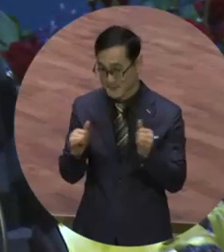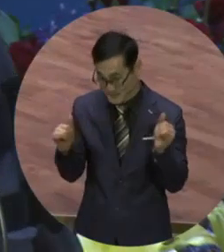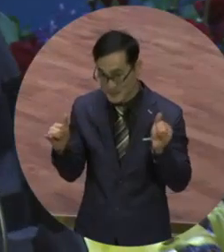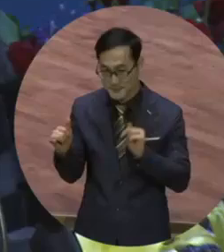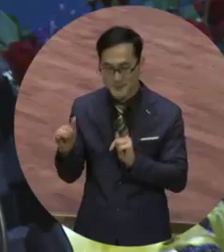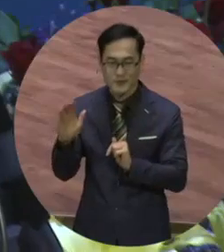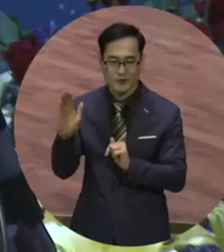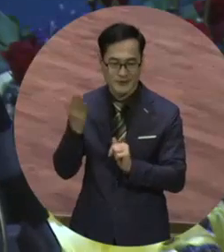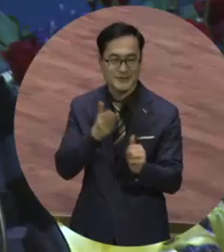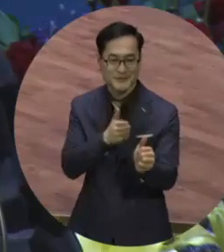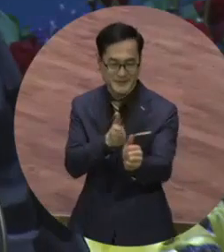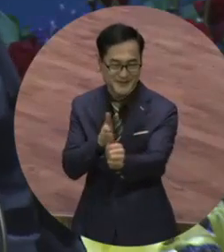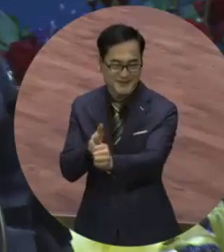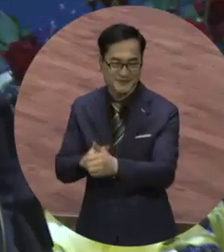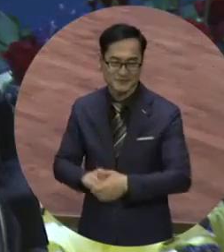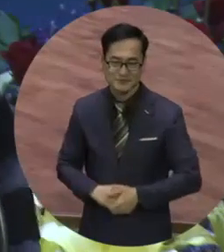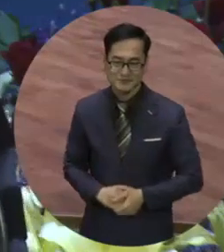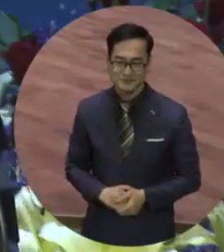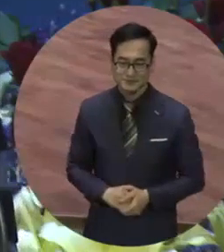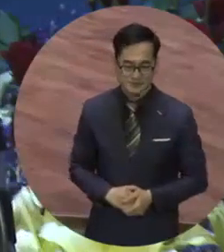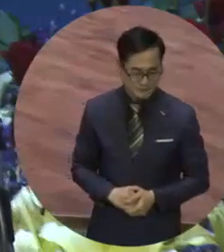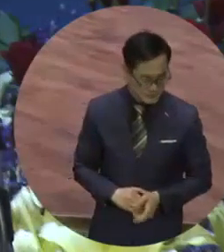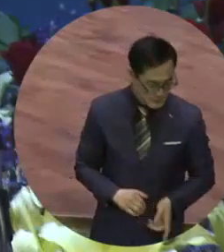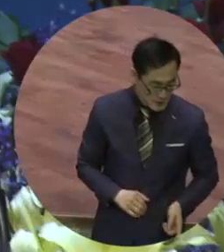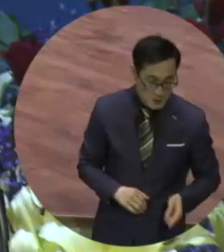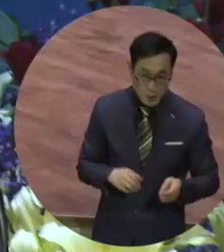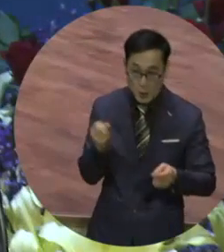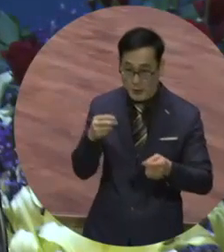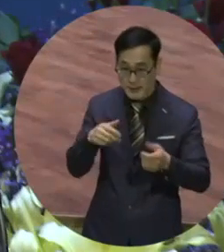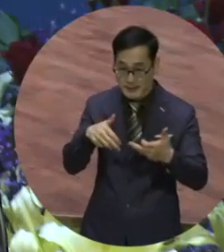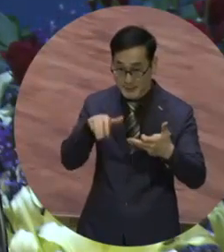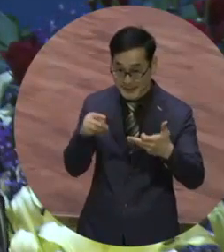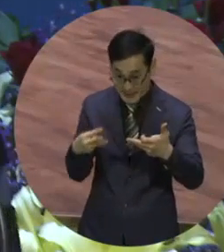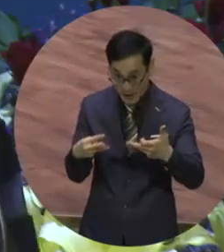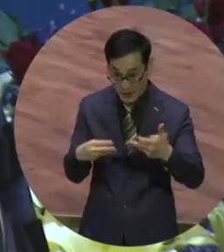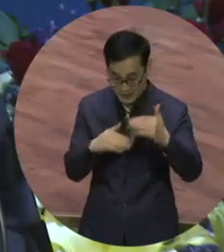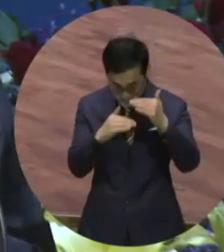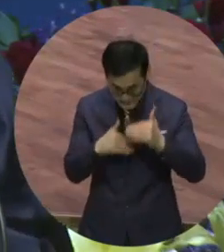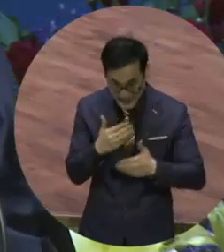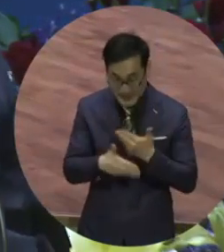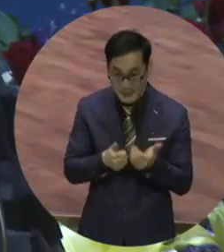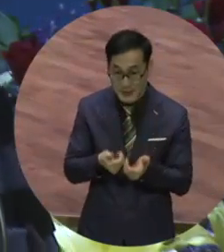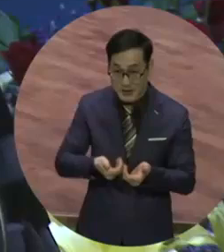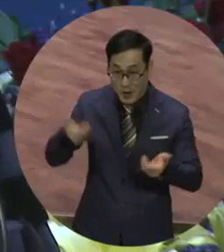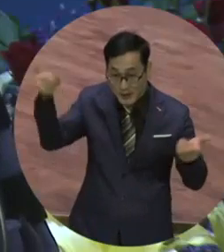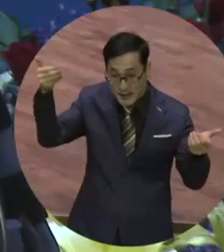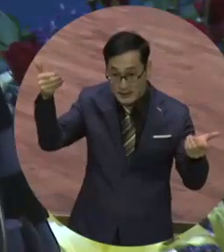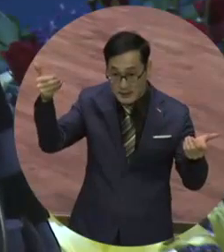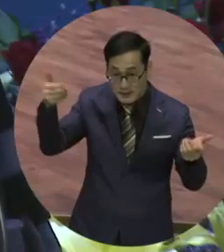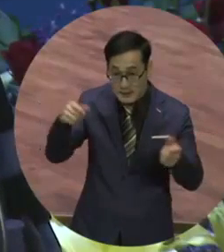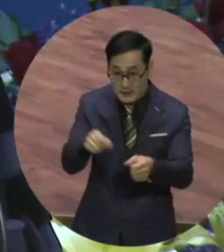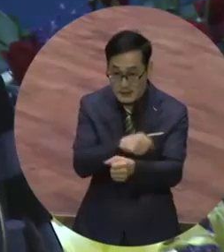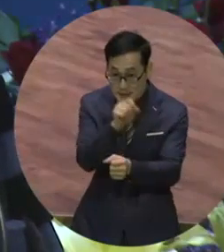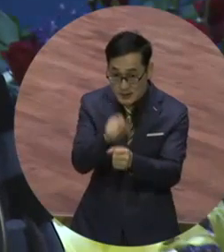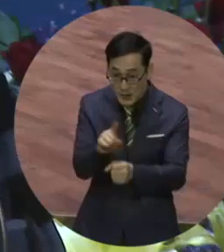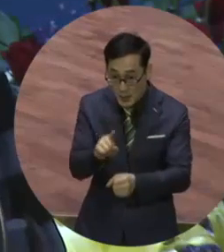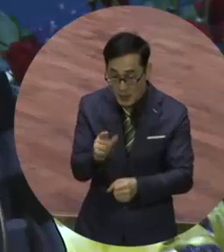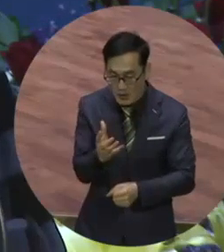본문 18절에 하나님을 떠난 인간의 특징이 뭐야? 뭐라 그랬어요? 경건하지